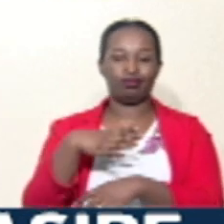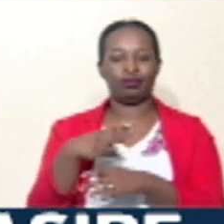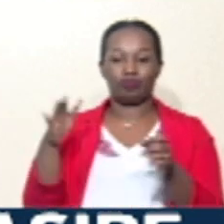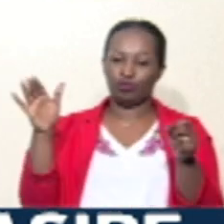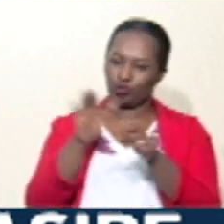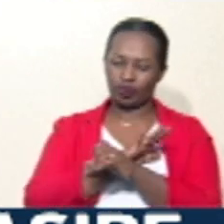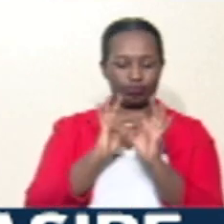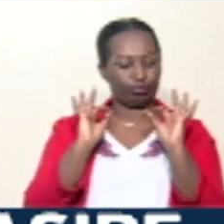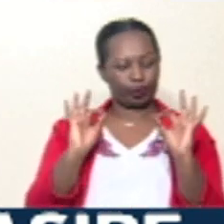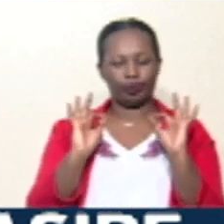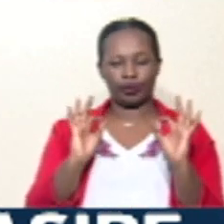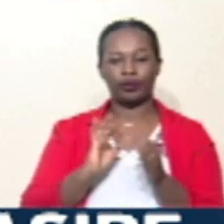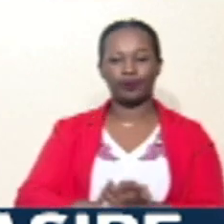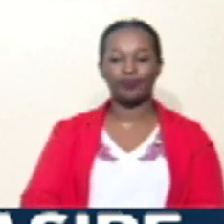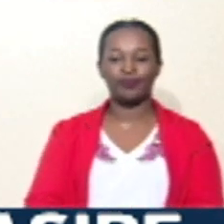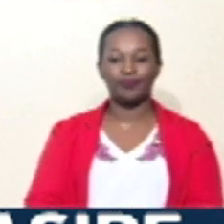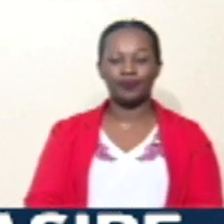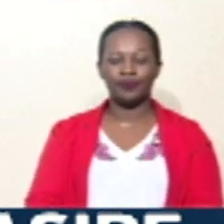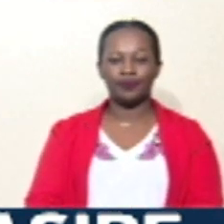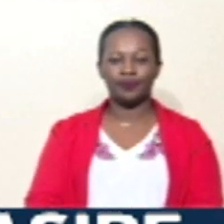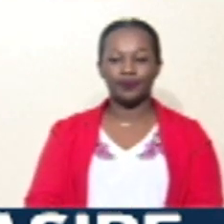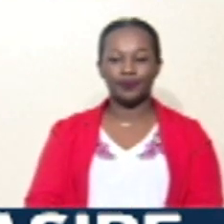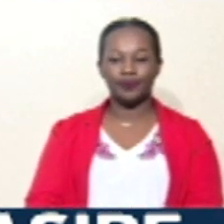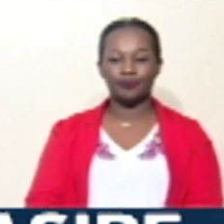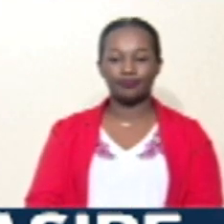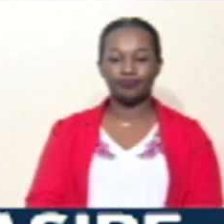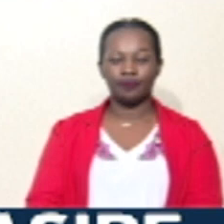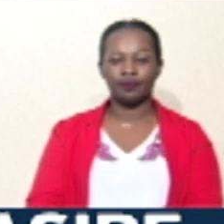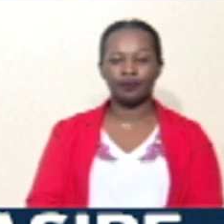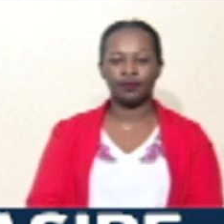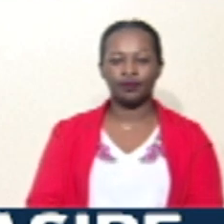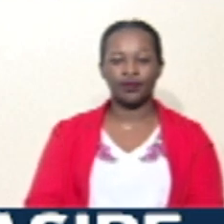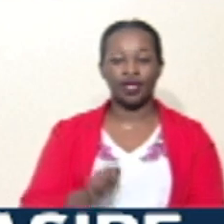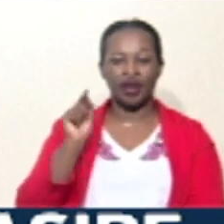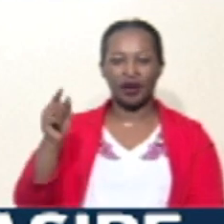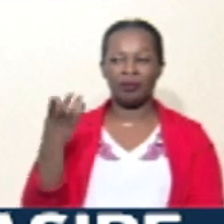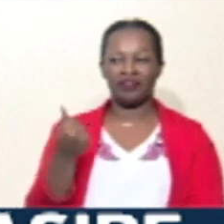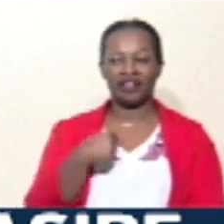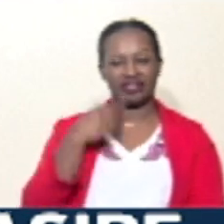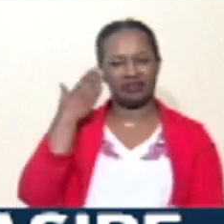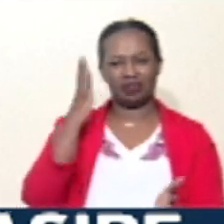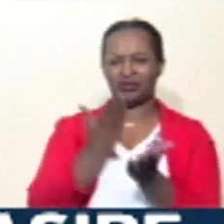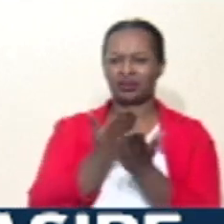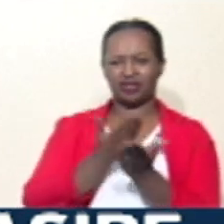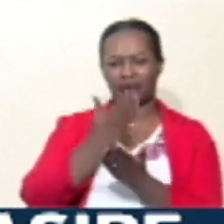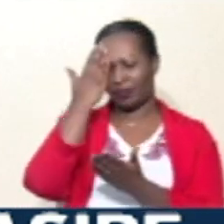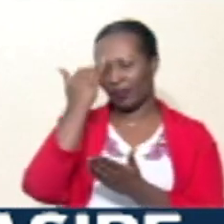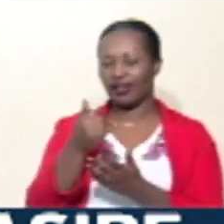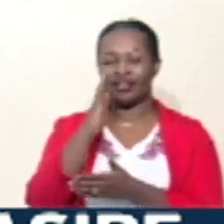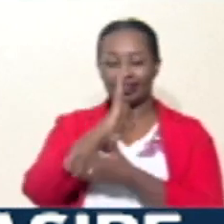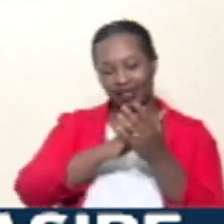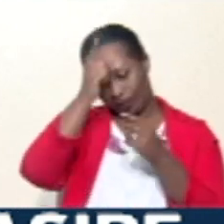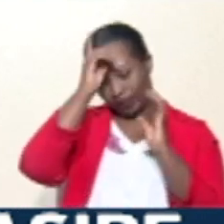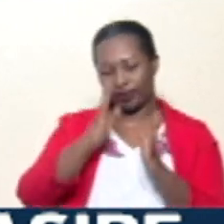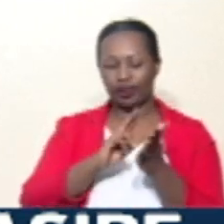byujuje ubuziranenge. Bosco Kwizera mu nkuru irambuye. Ariko ayo mafaranga sinzi icyo bayatwakira. Bamwe mu baturage